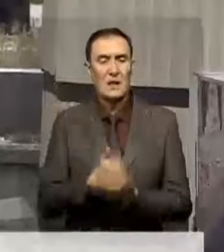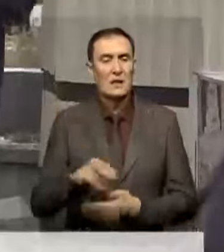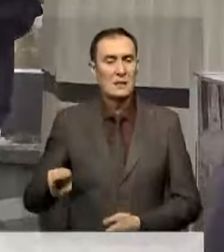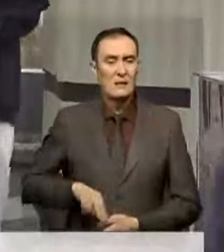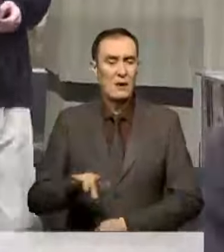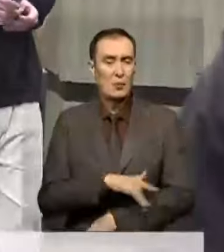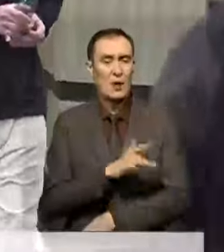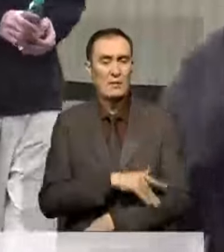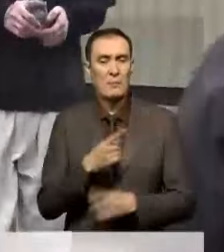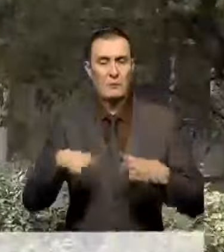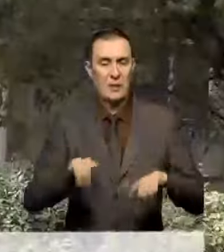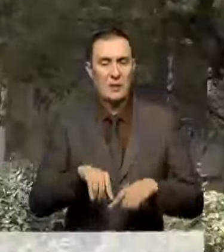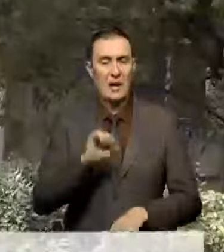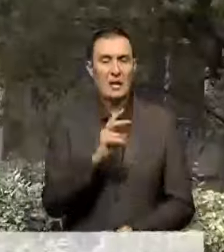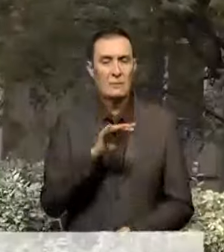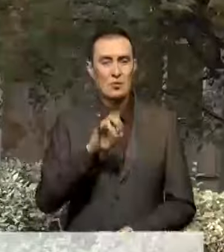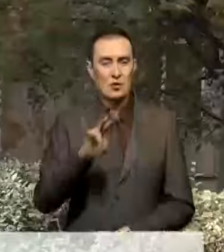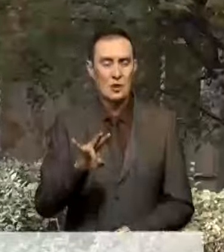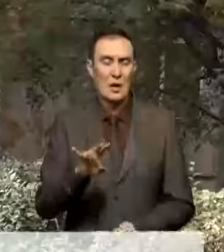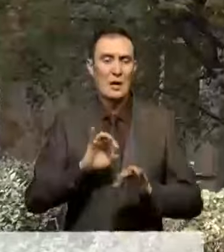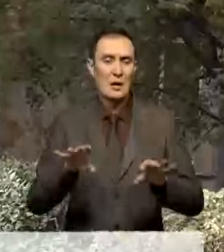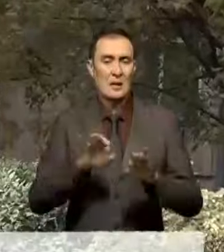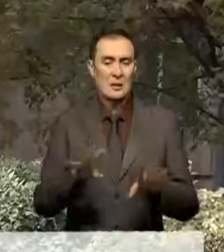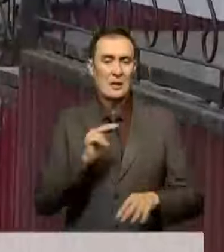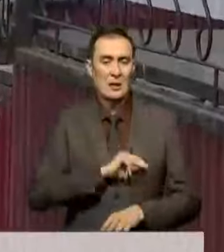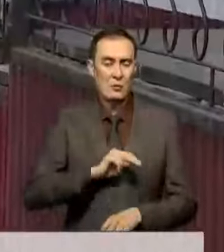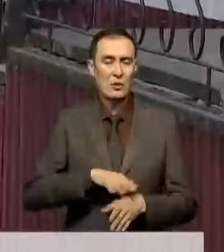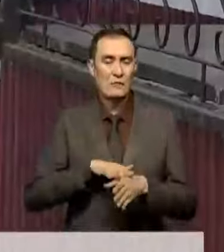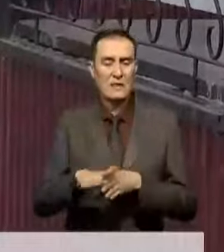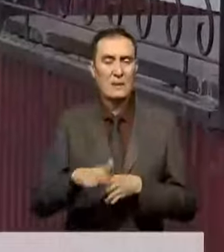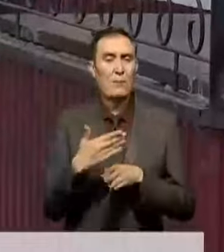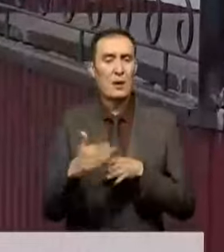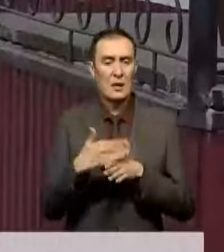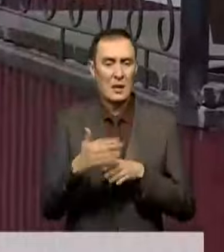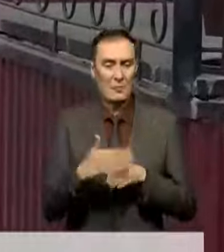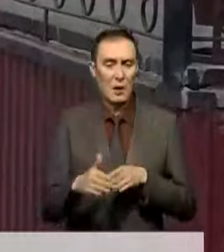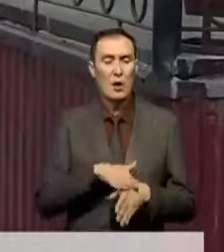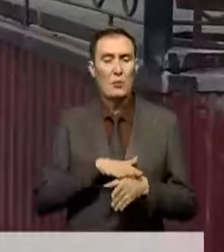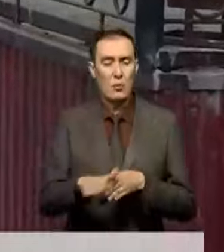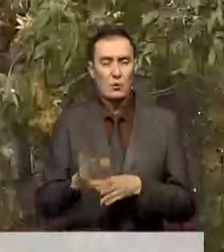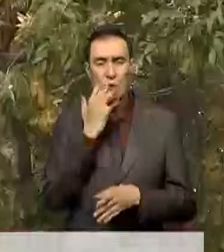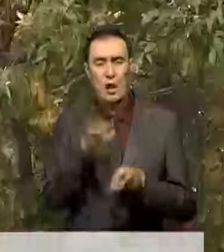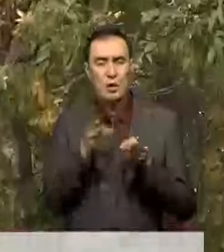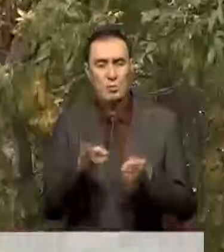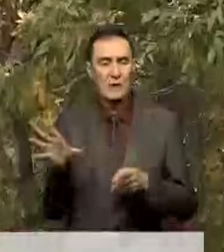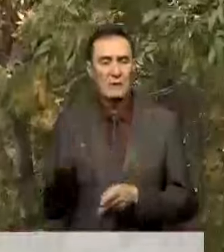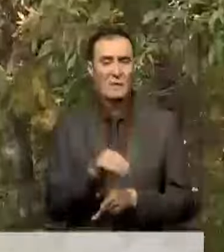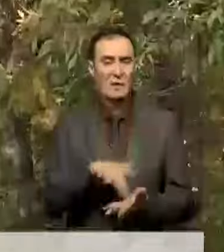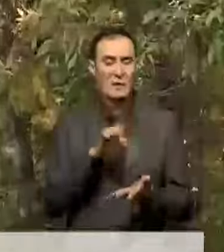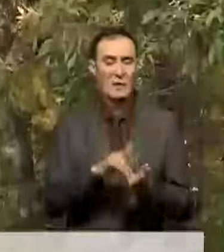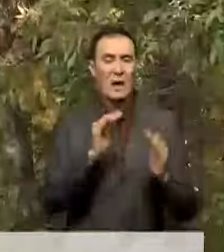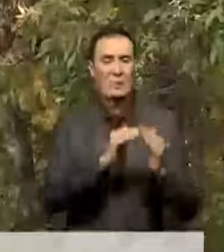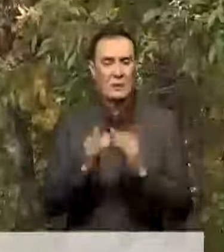директор коммунального предприятия Бакыджан Акимгужин рассказал, работы осуществляются поэтапно. Полностью отопление на всех городских